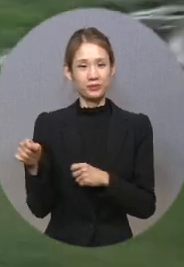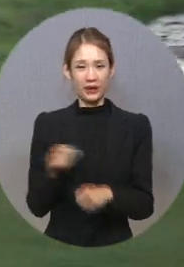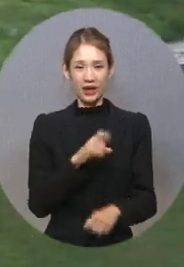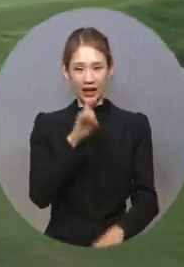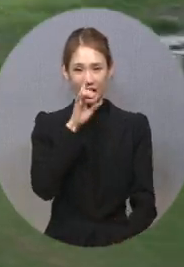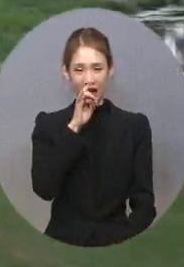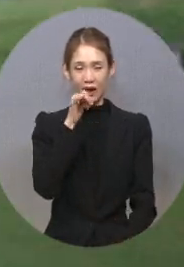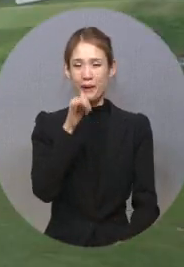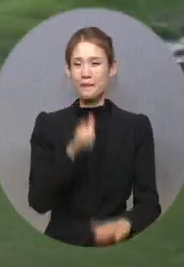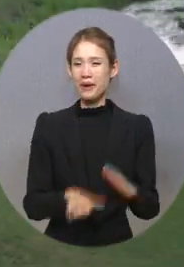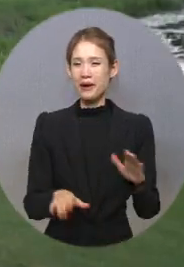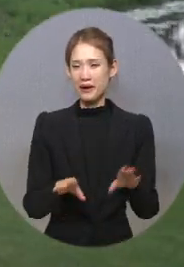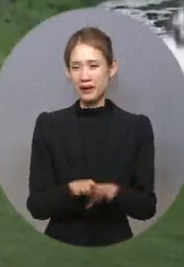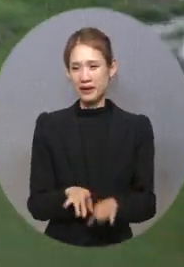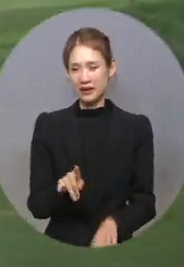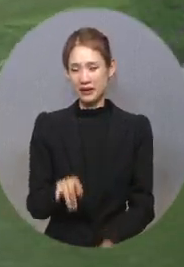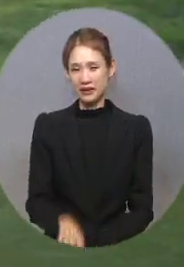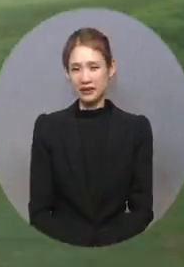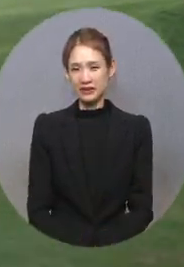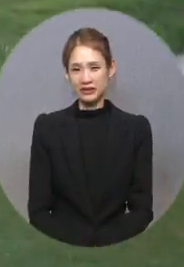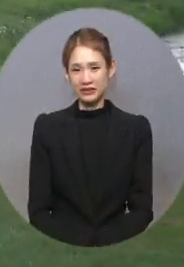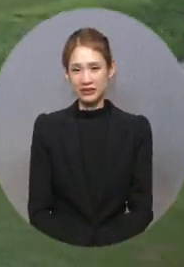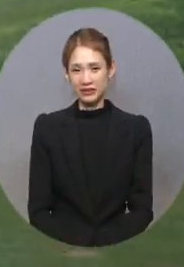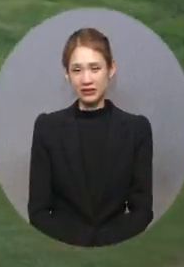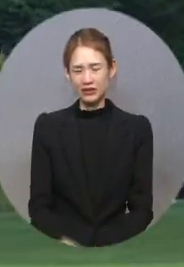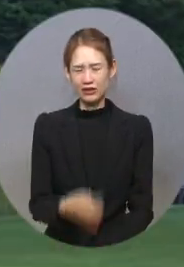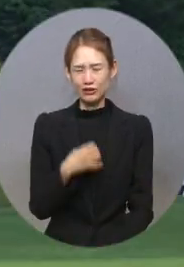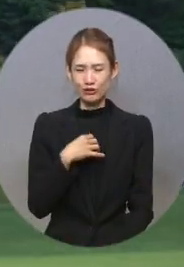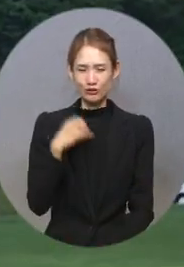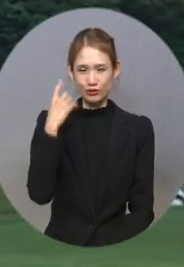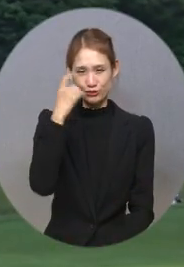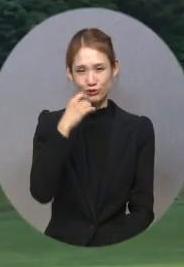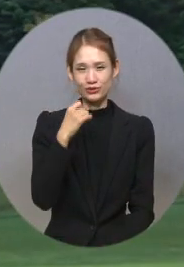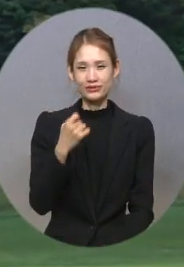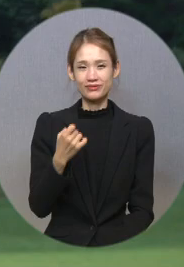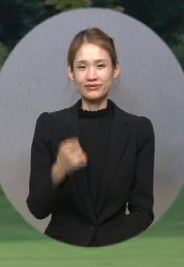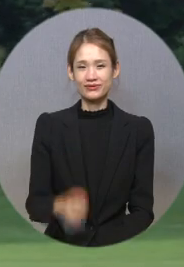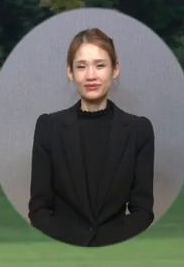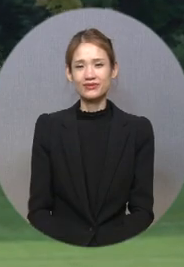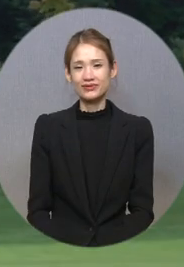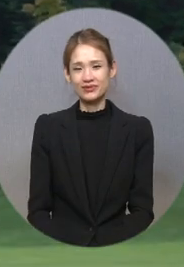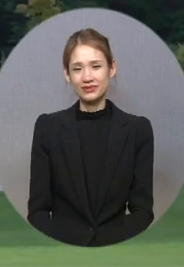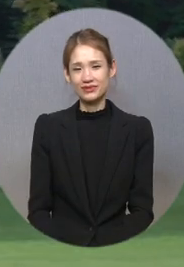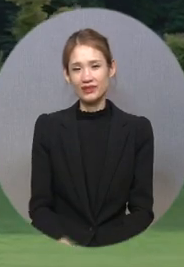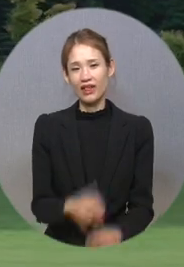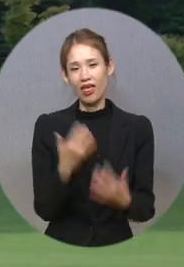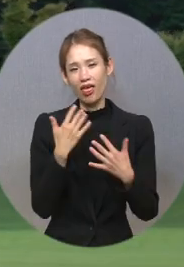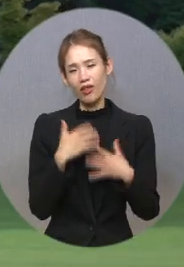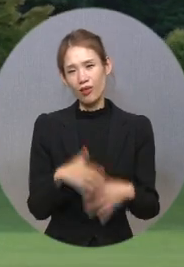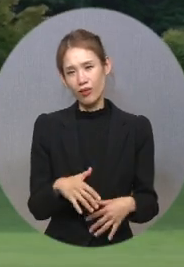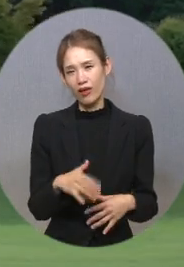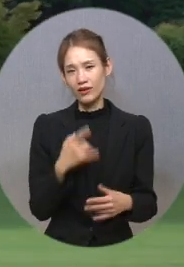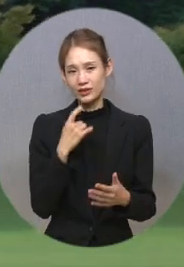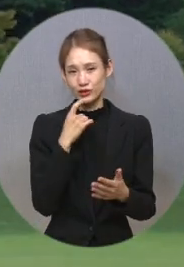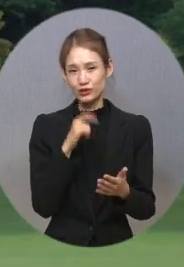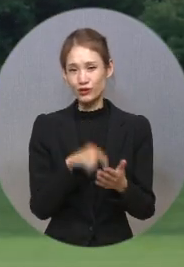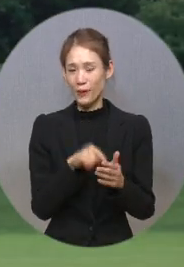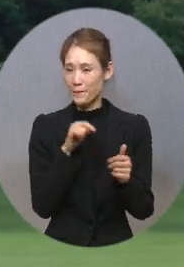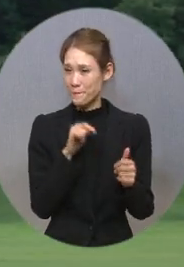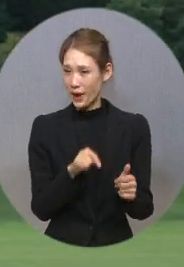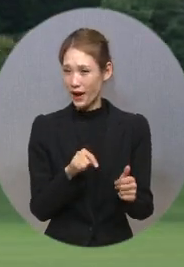빠졌네. 너무 모험을 했다. 아니, 이제 다들 몸 지쳐가지고 쉬운 거